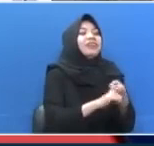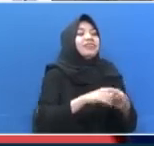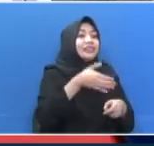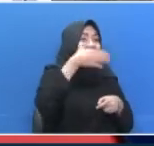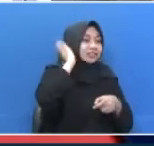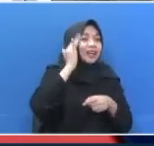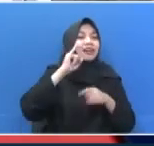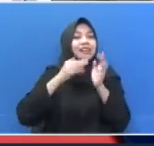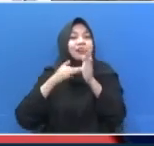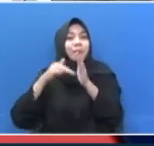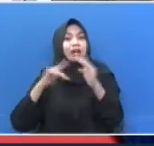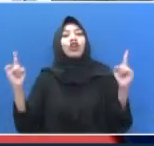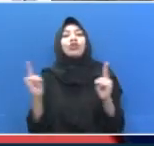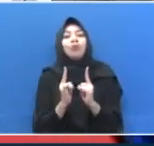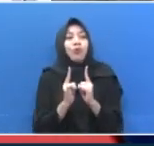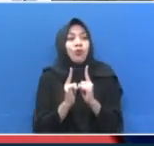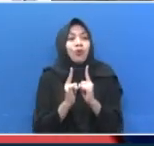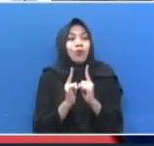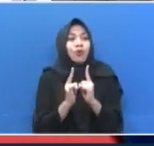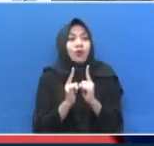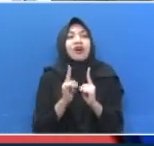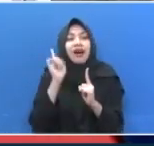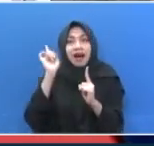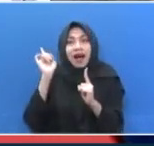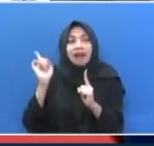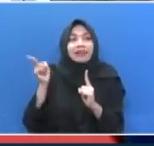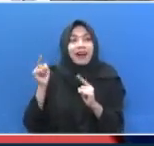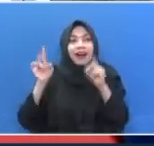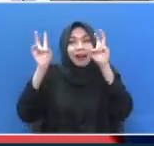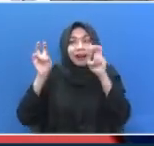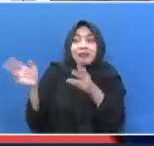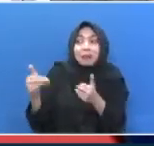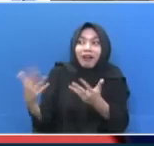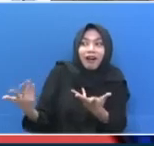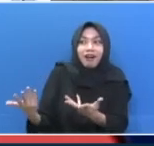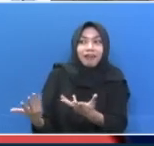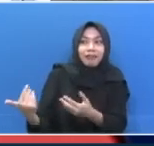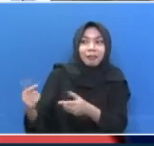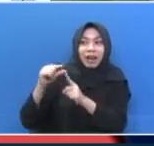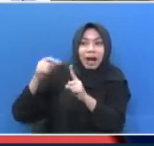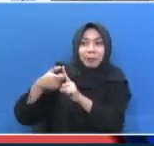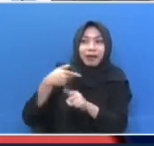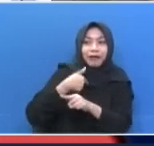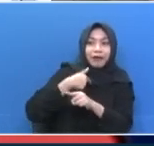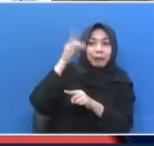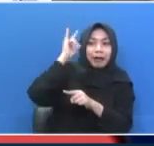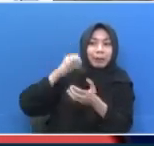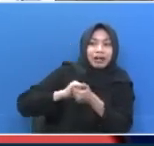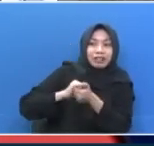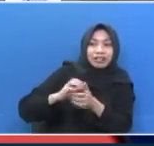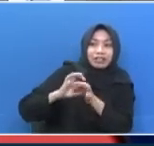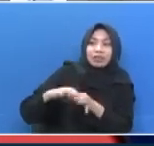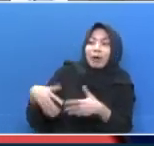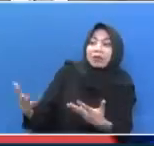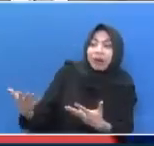Iskandar saling bertemu bahkan ngasih kode soal kemungkinan ajakan koalisi kan ada lovebird yang di kemudian diberikan oleh